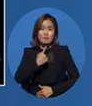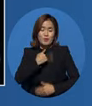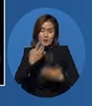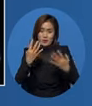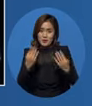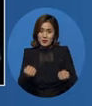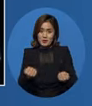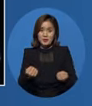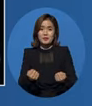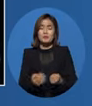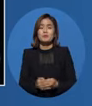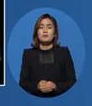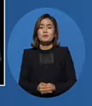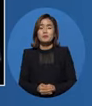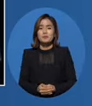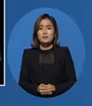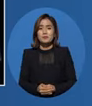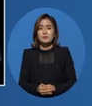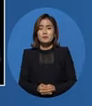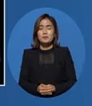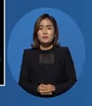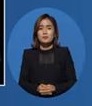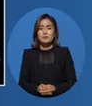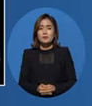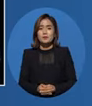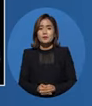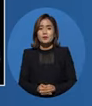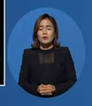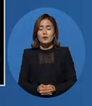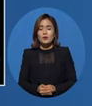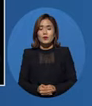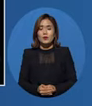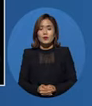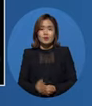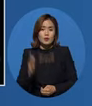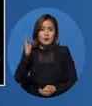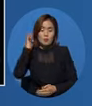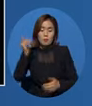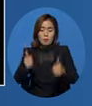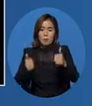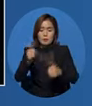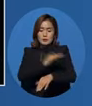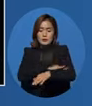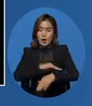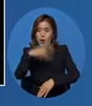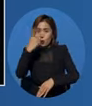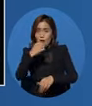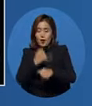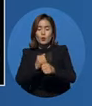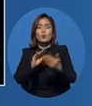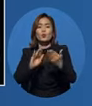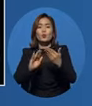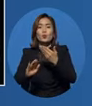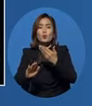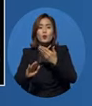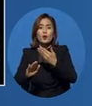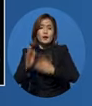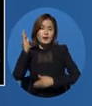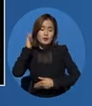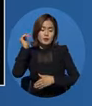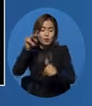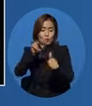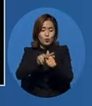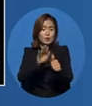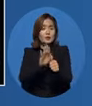했습니다 그래서 어 사실 경선을 공정하게 관리하고 또 그 이후에 대선후보를